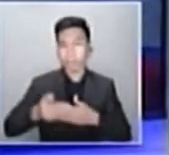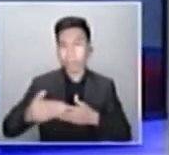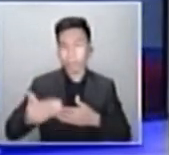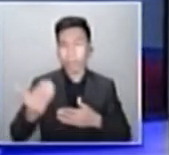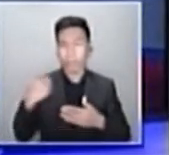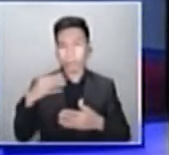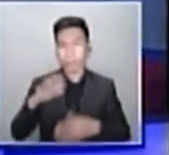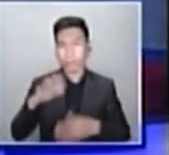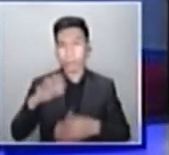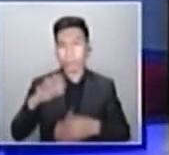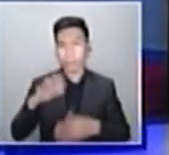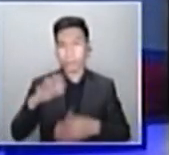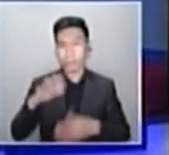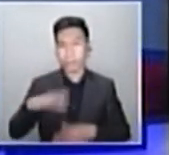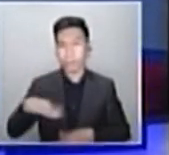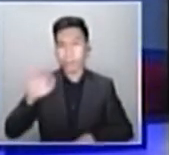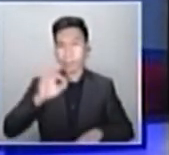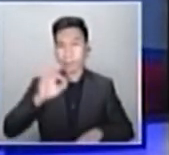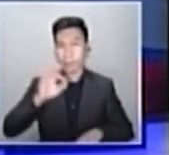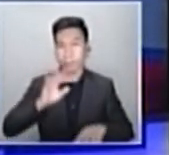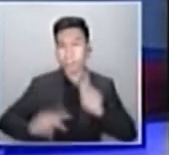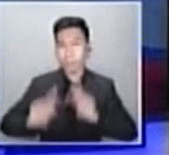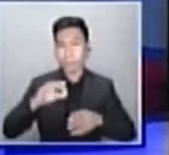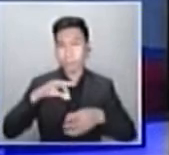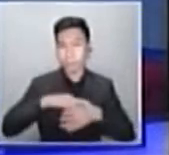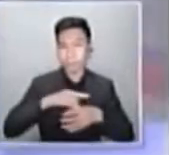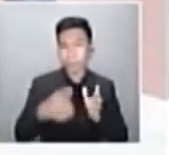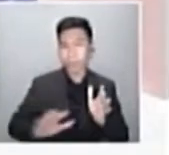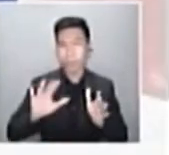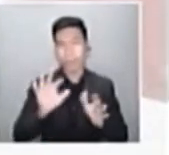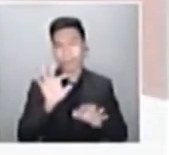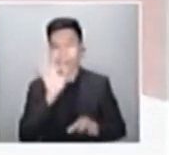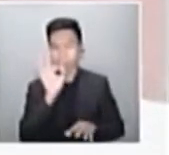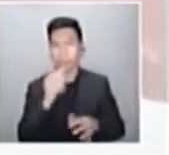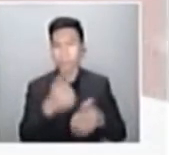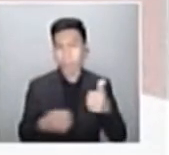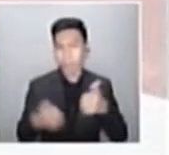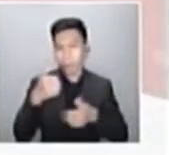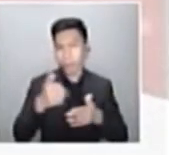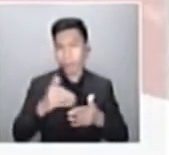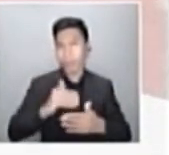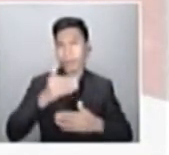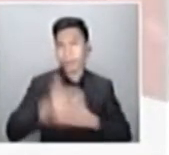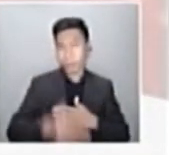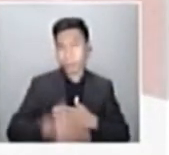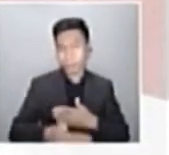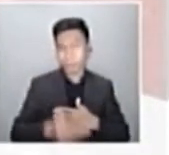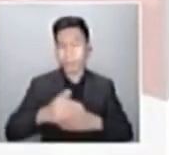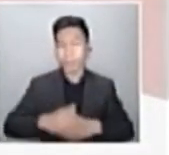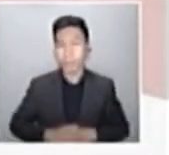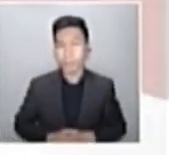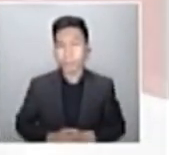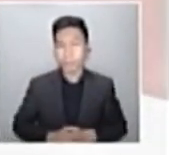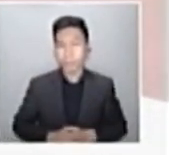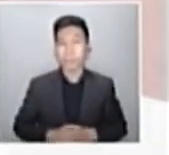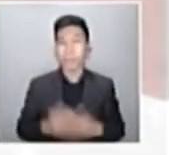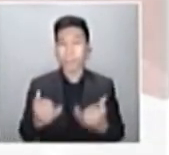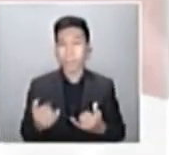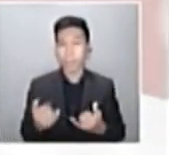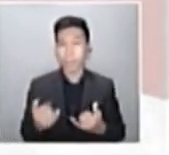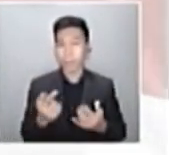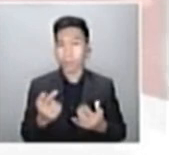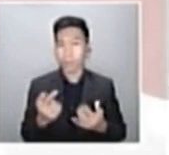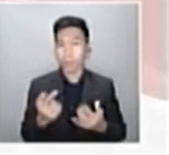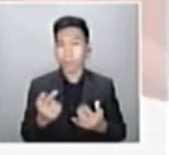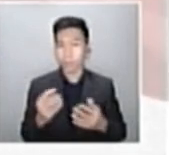ukol sa napipisil nilang susunod na lider ng bansa. Sa pamamagitan ng forum na inorganisa ng Commission on Elections at Kapisanan